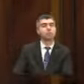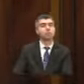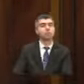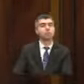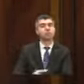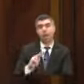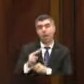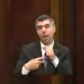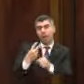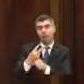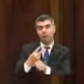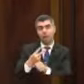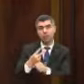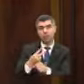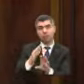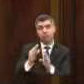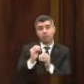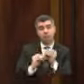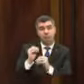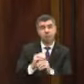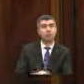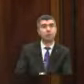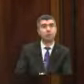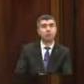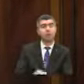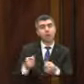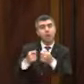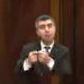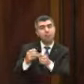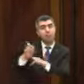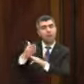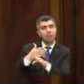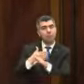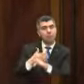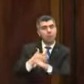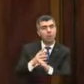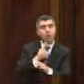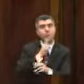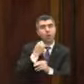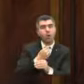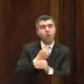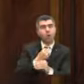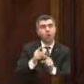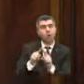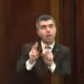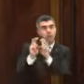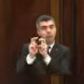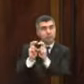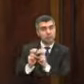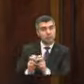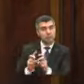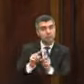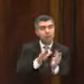السنتين الأخيرتين التفاقم ازداد. أيضا خلال السنتين الماضيتين ديال الحكومة السابقة هذا الانخفاض ديال